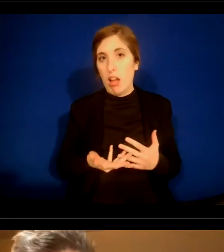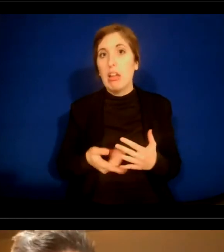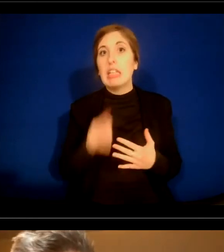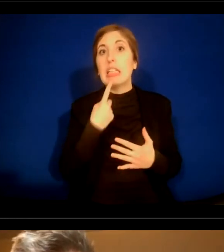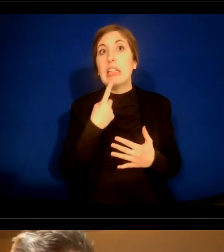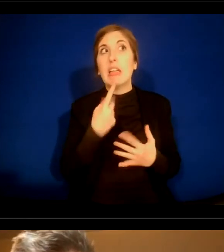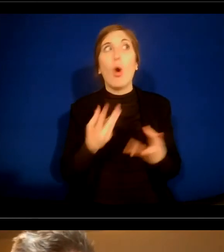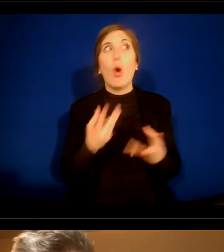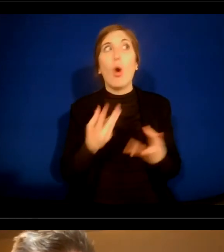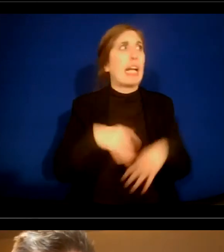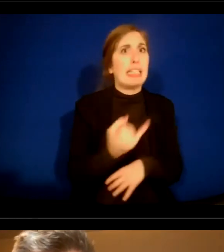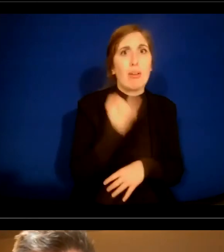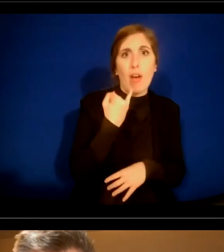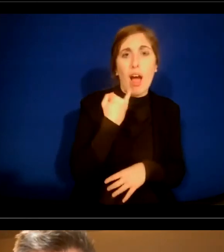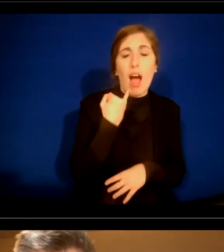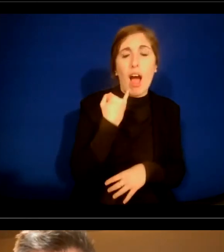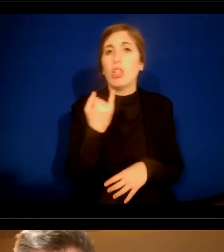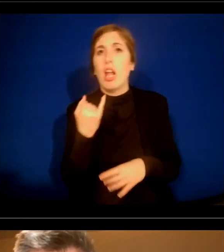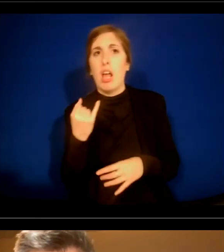uscire dal paese.